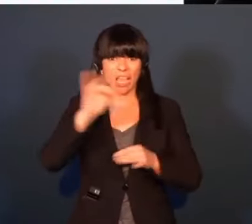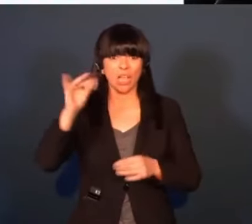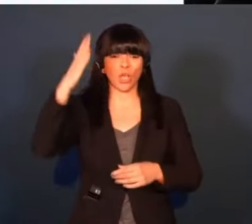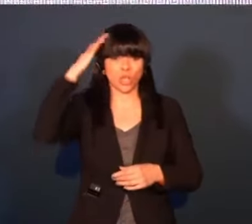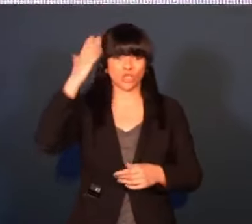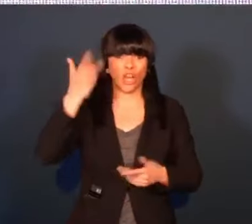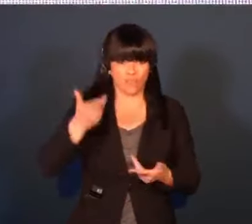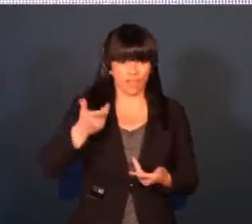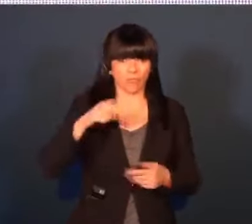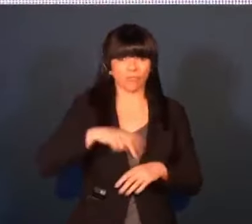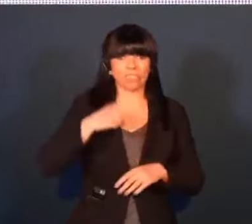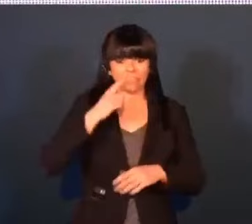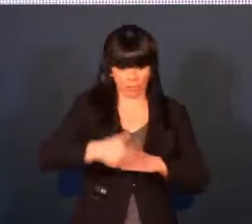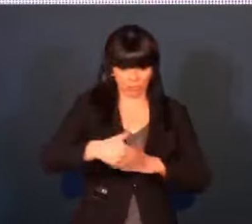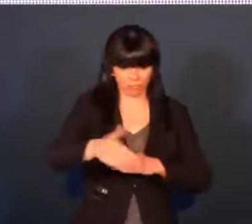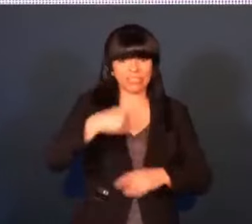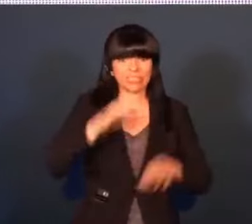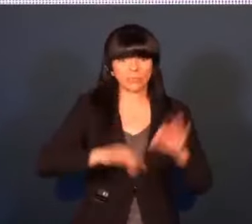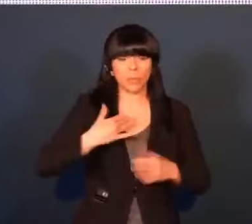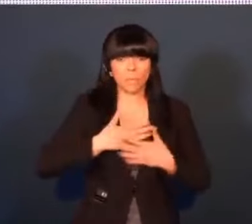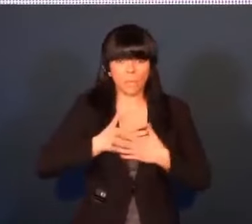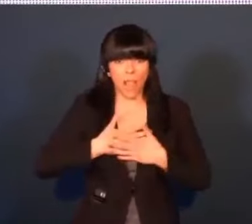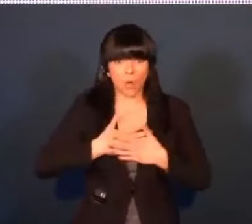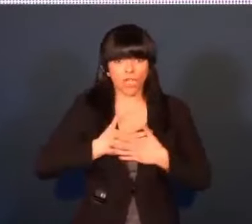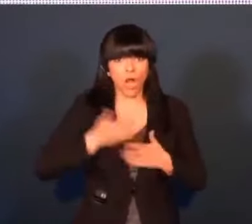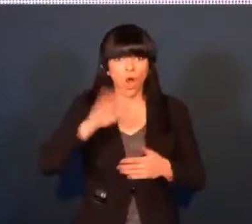сила на предстоящите избори. Благодаря ви още веднъж.